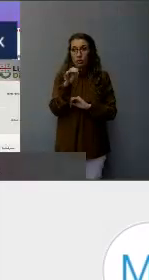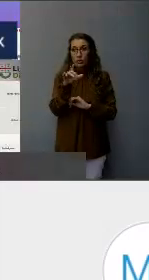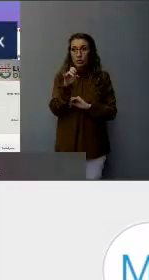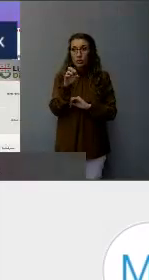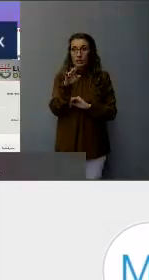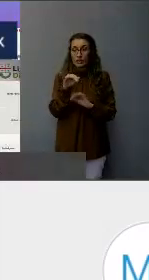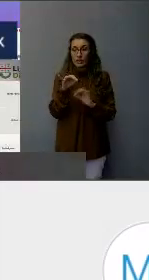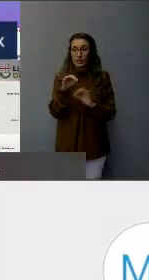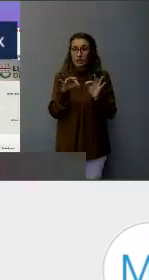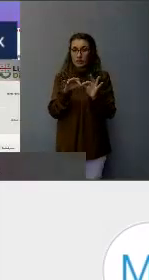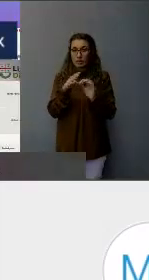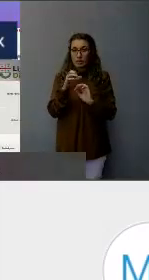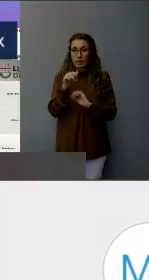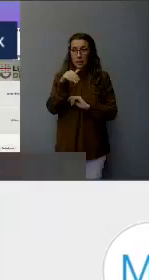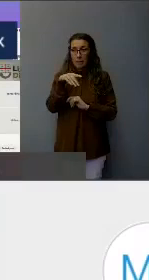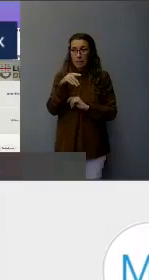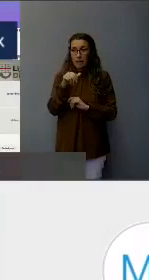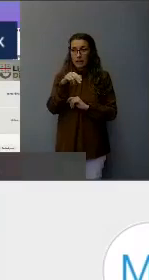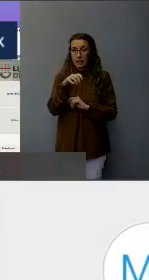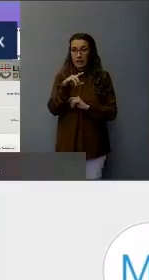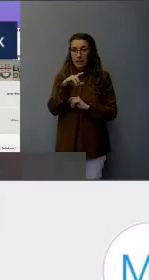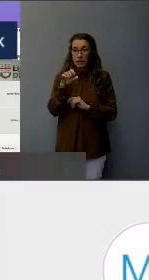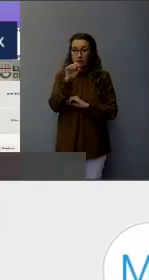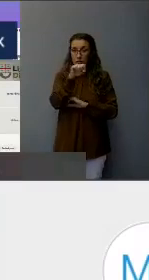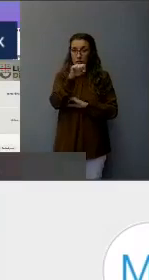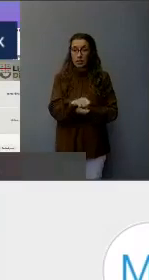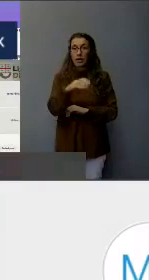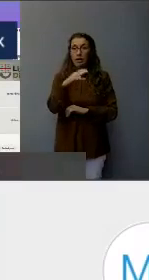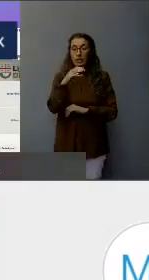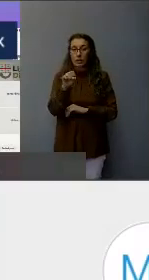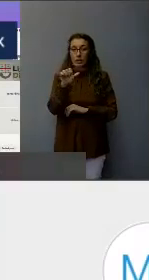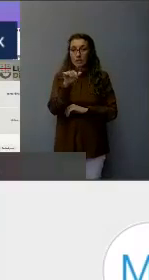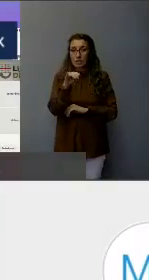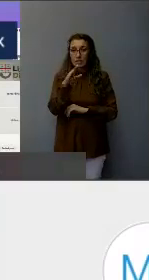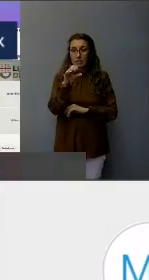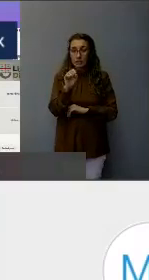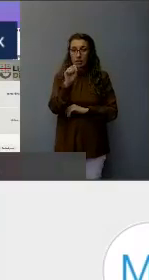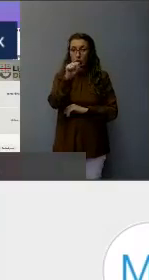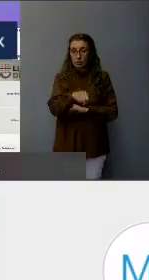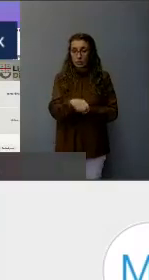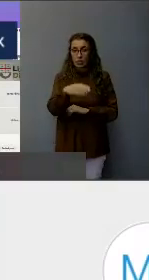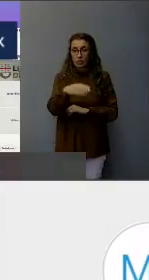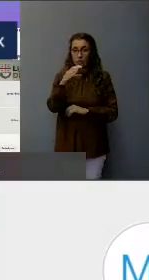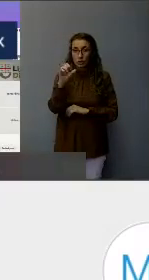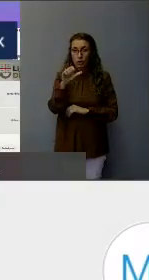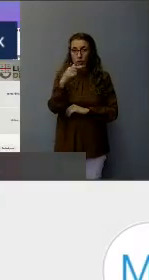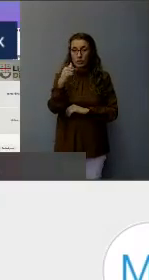consigliere campanella arrivo io signore cassiba